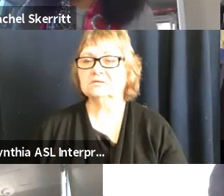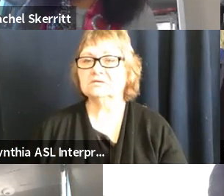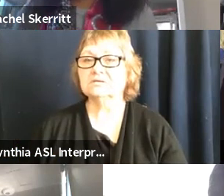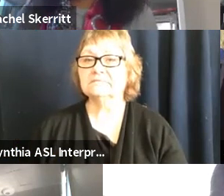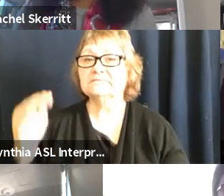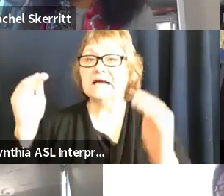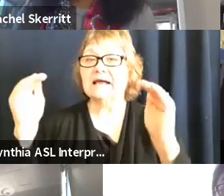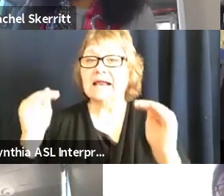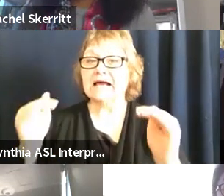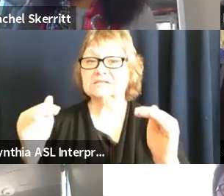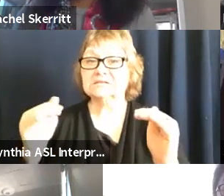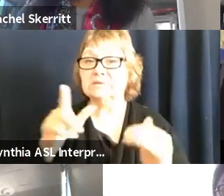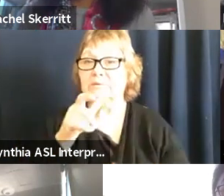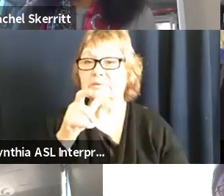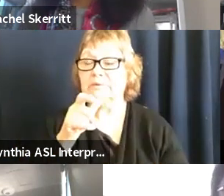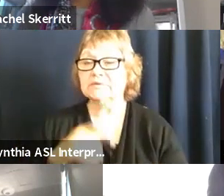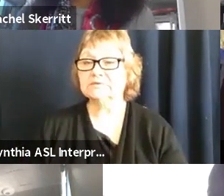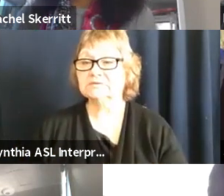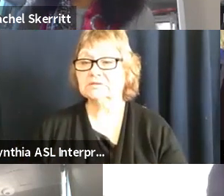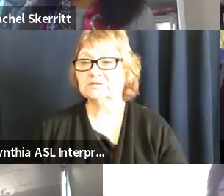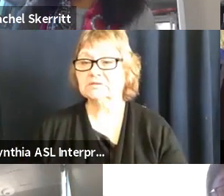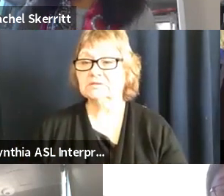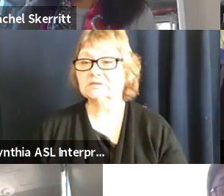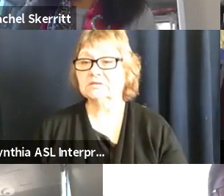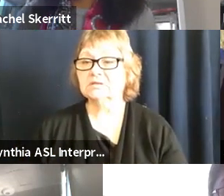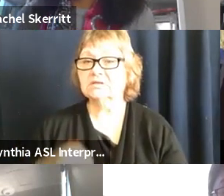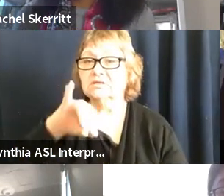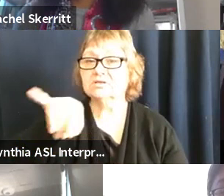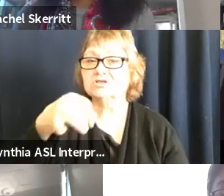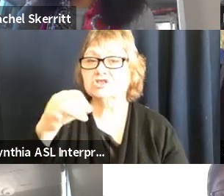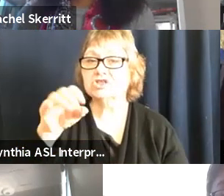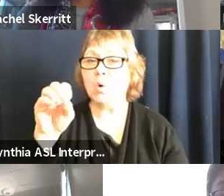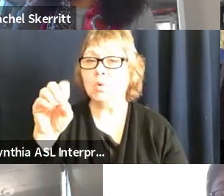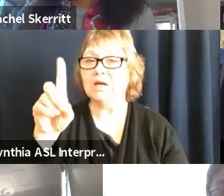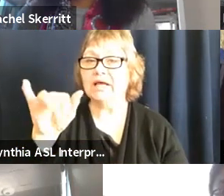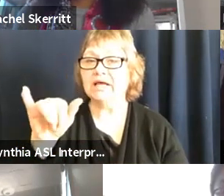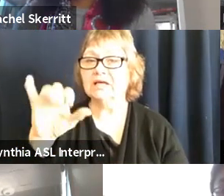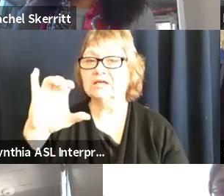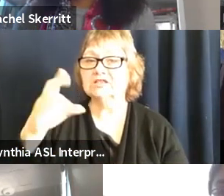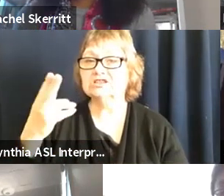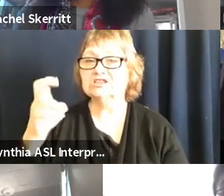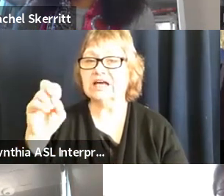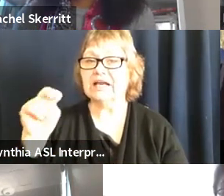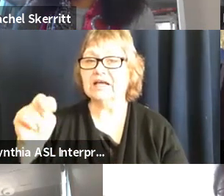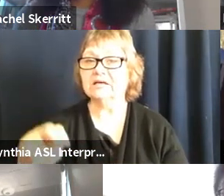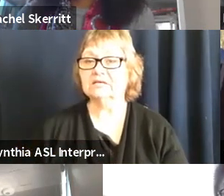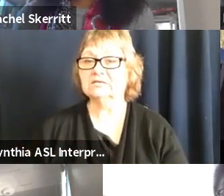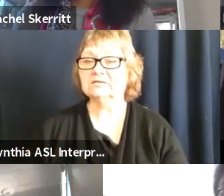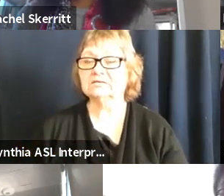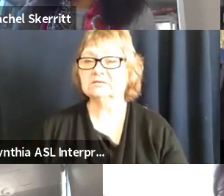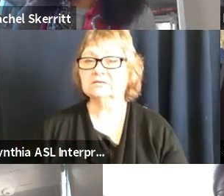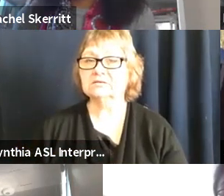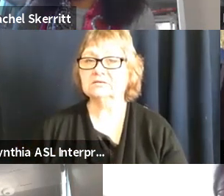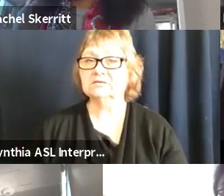Next Cantonese speaker is Jody Chen. 下一位是 Jody Chen, 廣東話的。